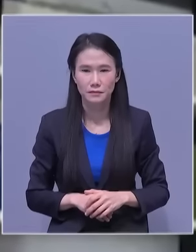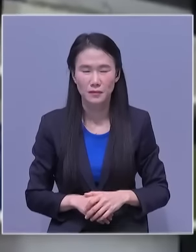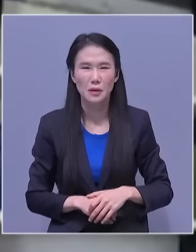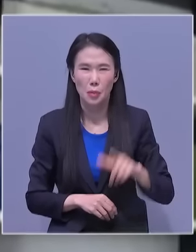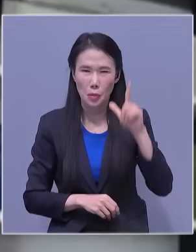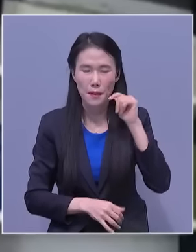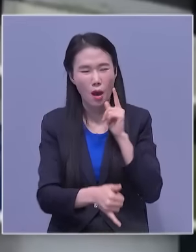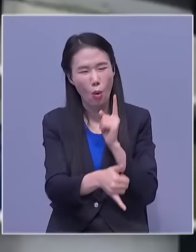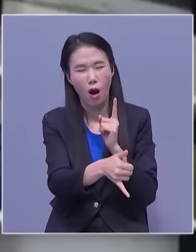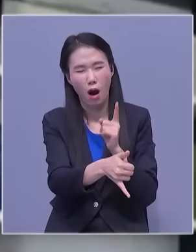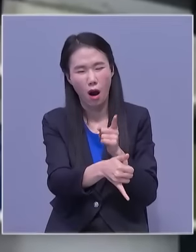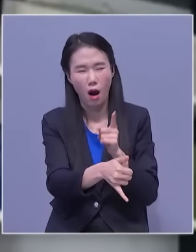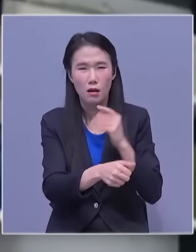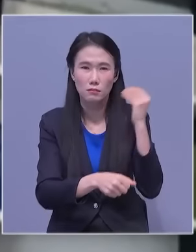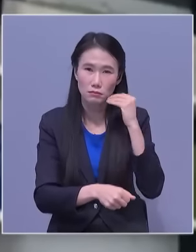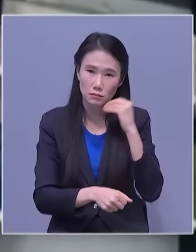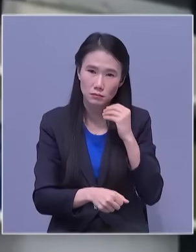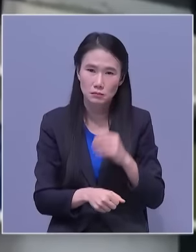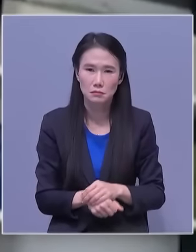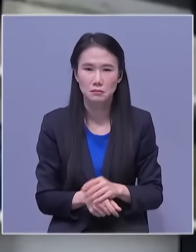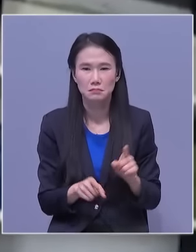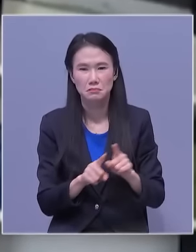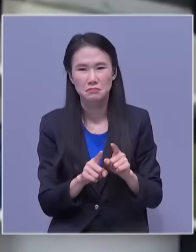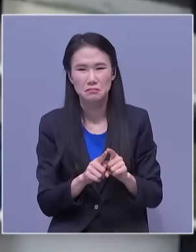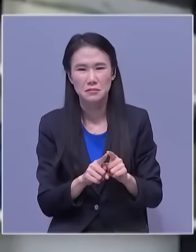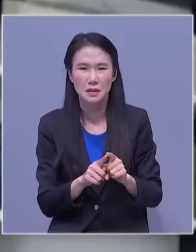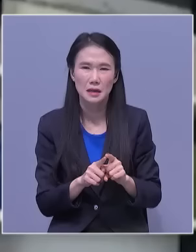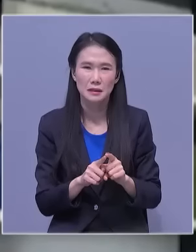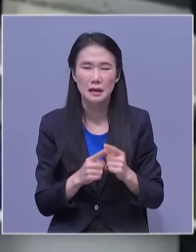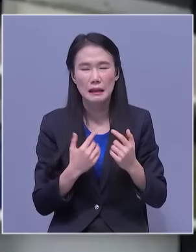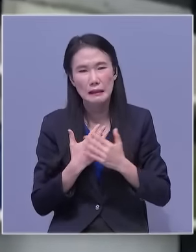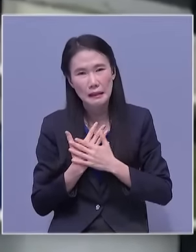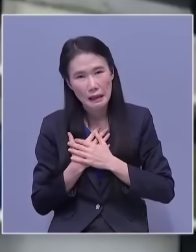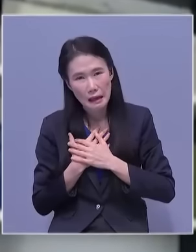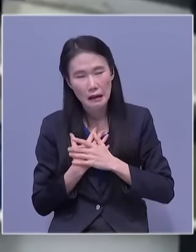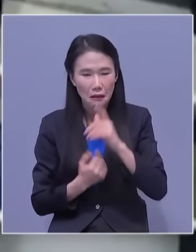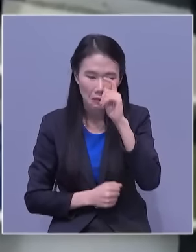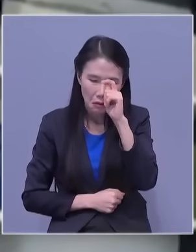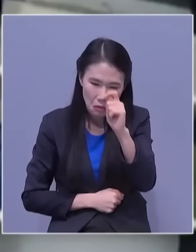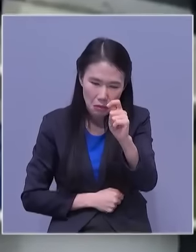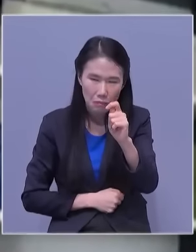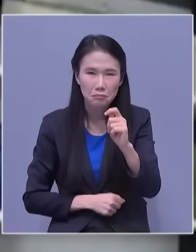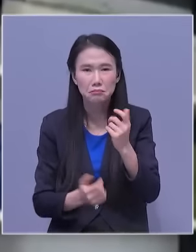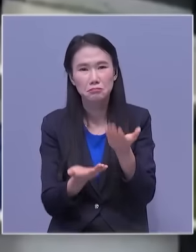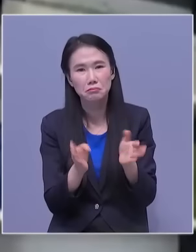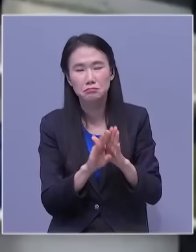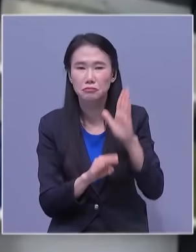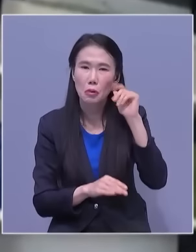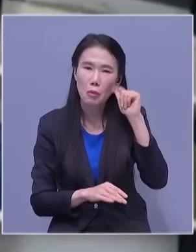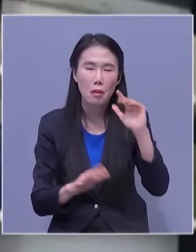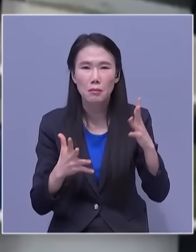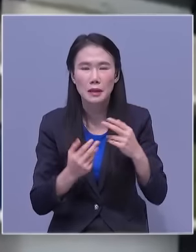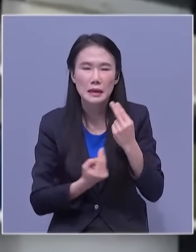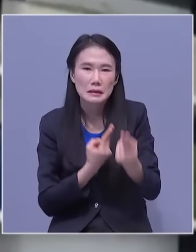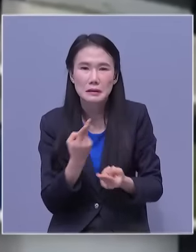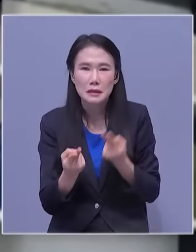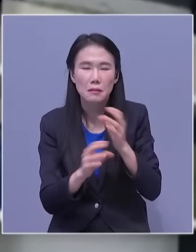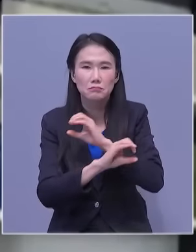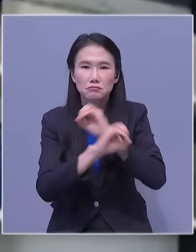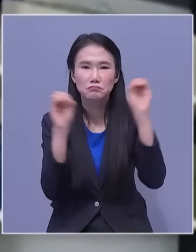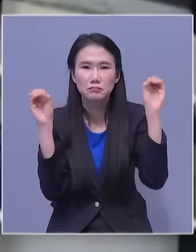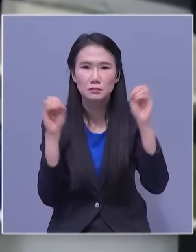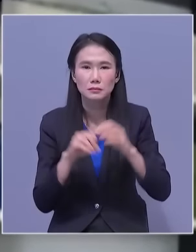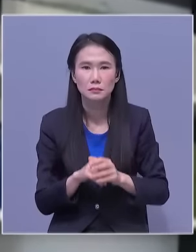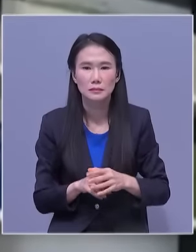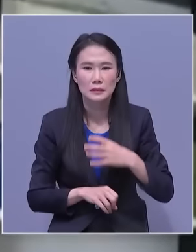ยับไม่เคยมีความจงอะไรเอ่อกตัญญูกับพ่อแม่ไม่เคยมาเยี่ยมมาอะไรต่างๆ